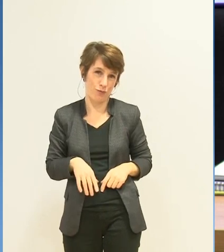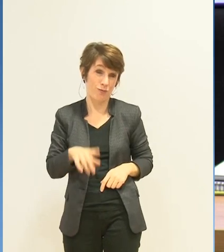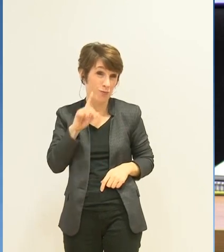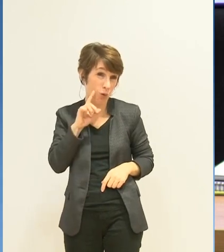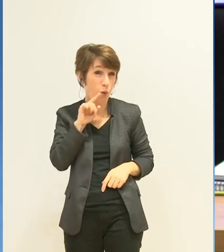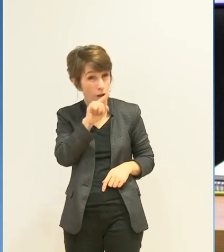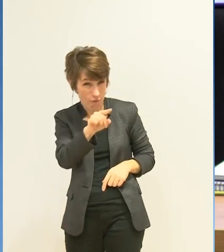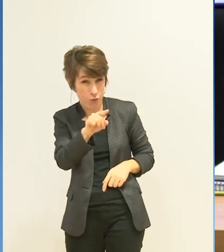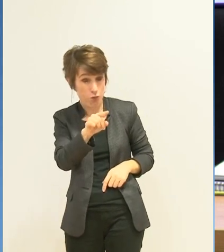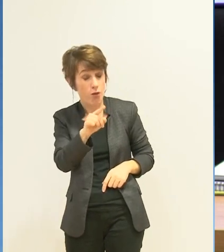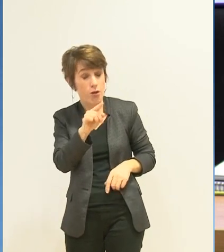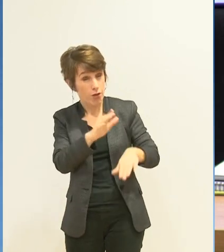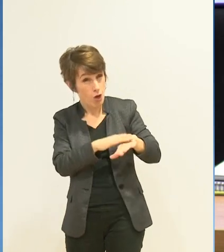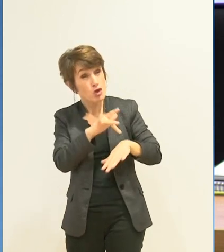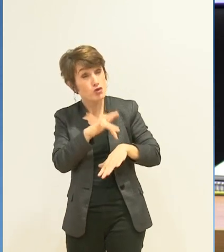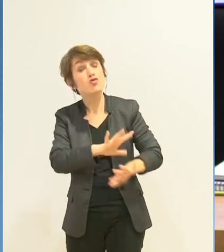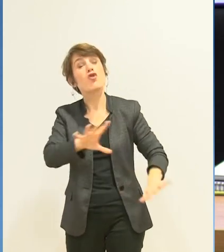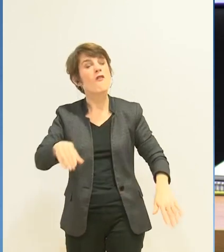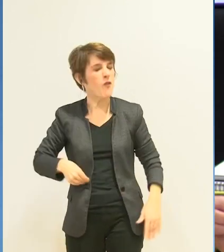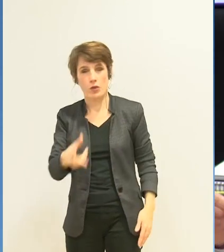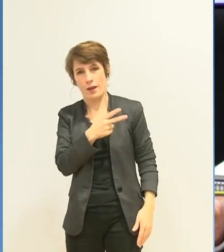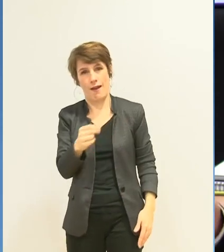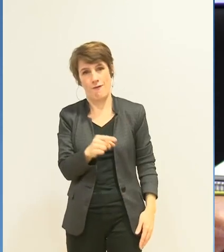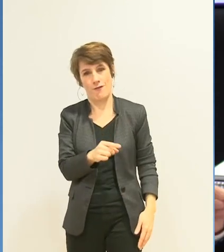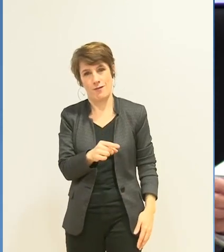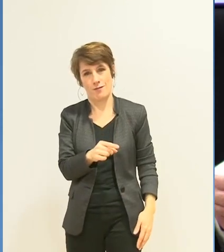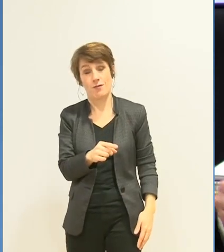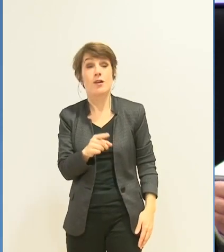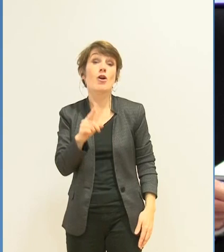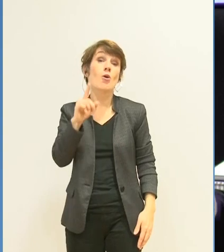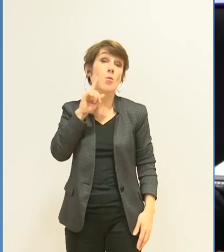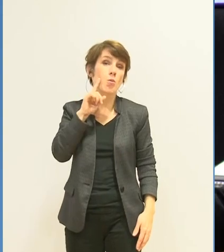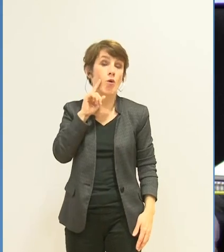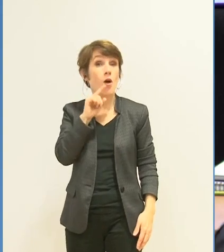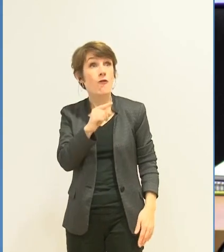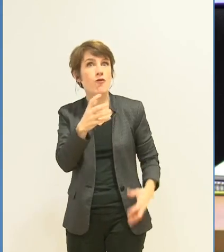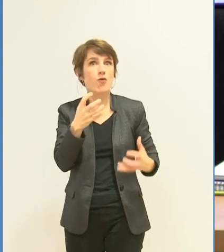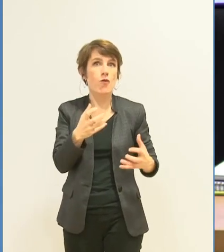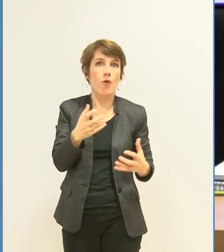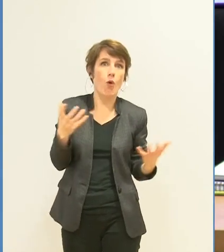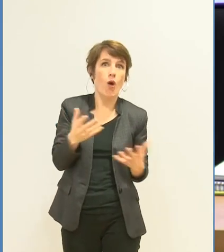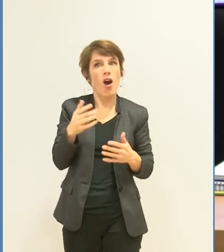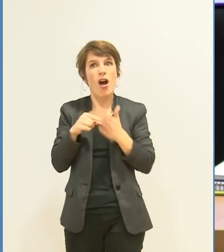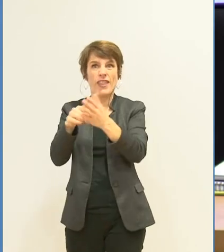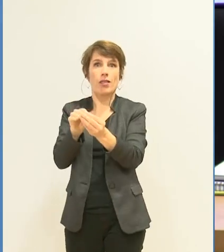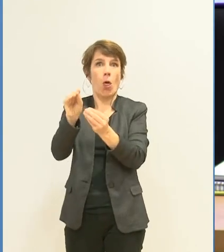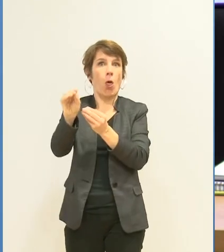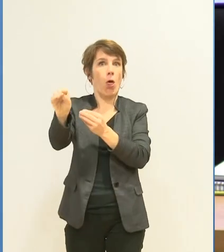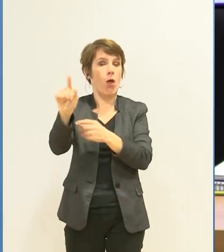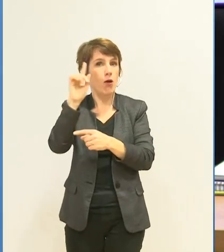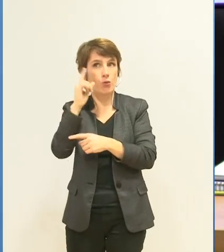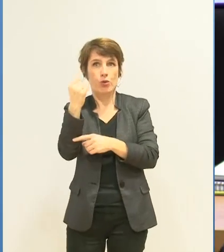que vous avez commis on sait pourquoi il s'agissait de retrouver une petite capacité d'investissement pour alain weil